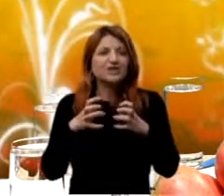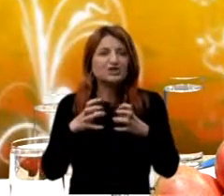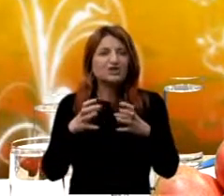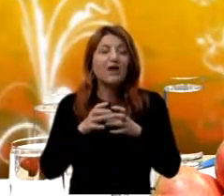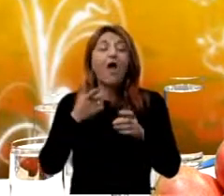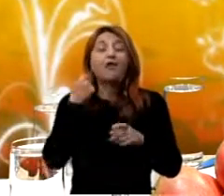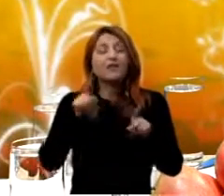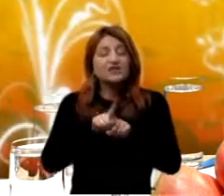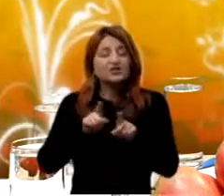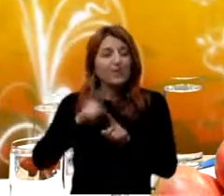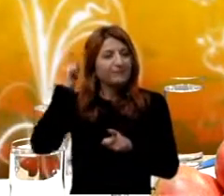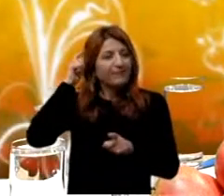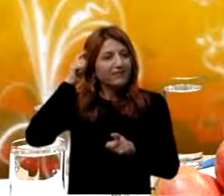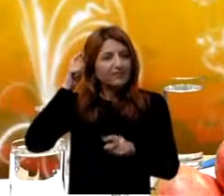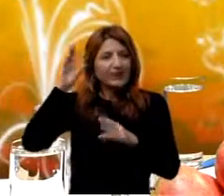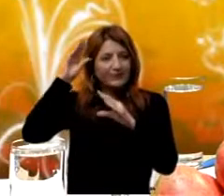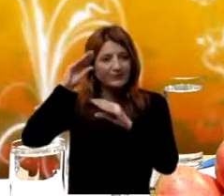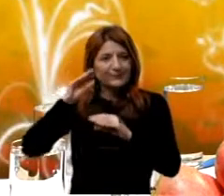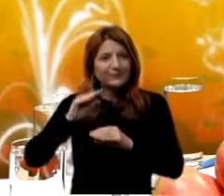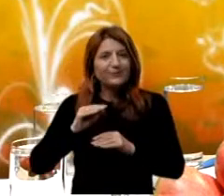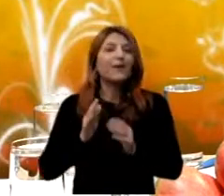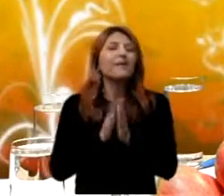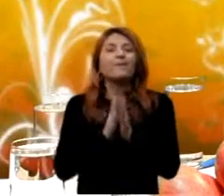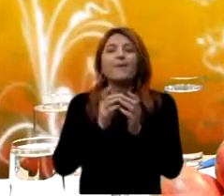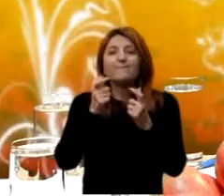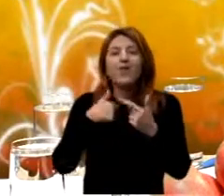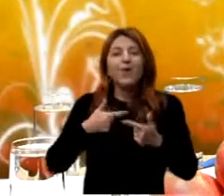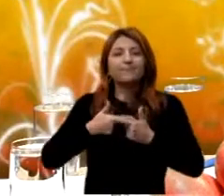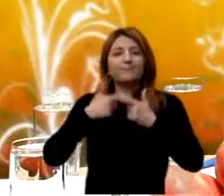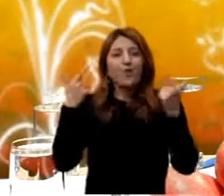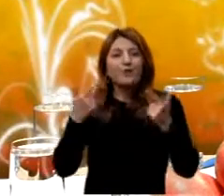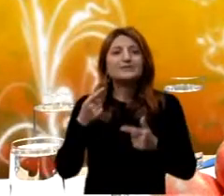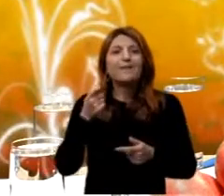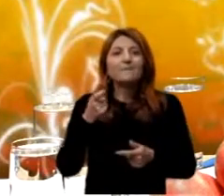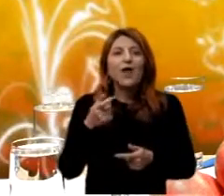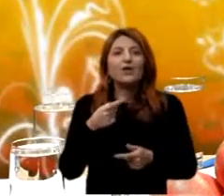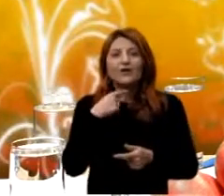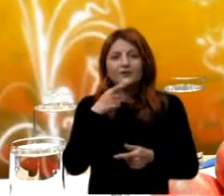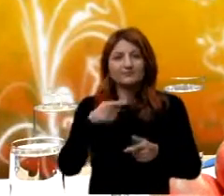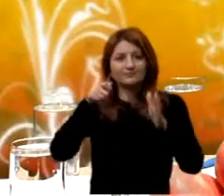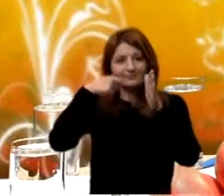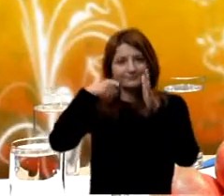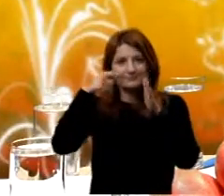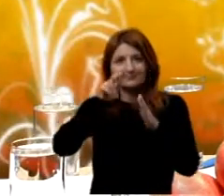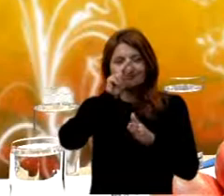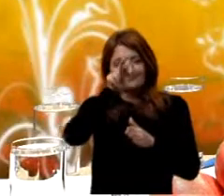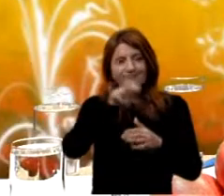našeg mentalnog sklopa. Eto, to vas molim da nam malo pojasnite i da malo svratite našim gledateljima, to je vaša